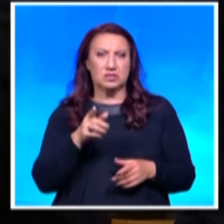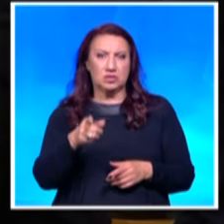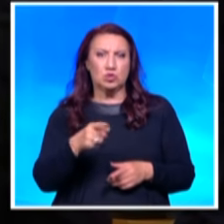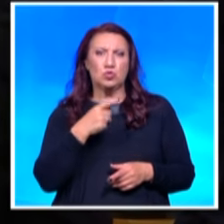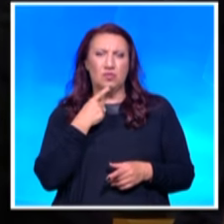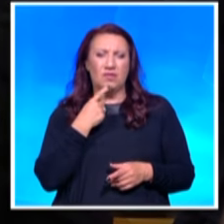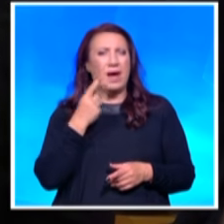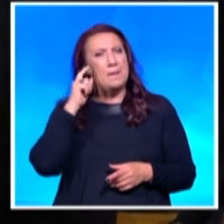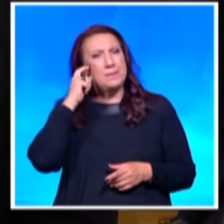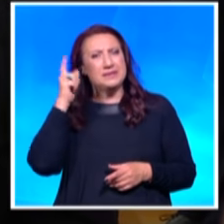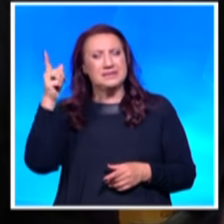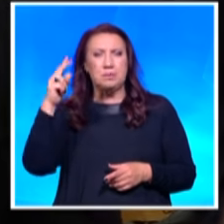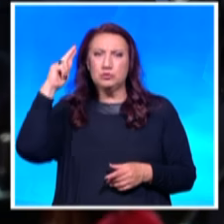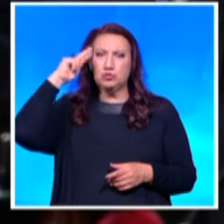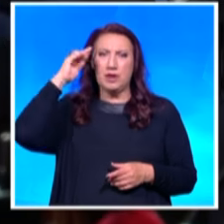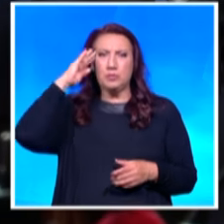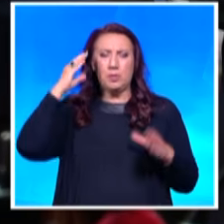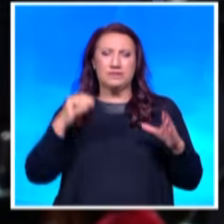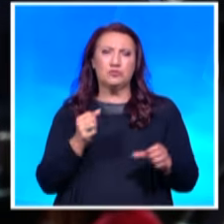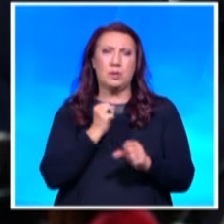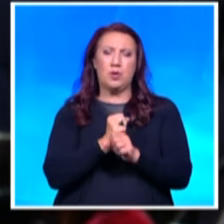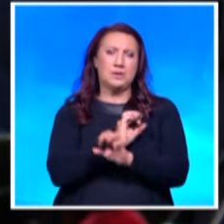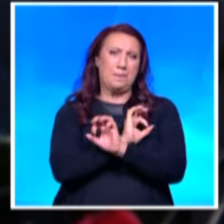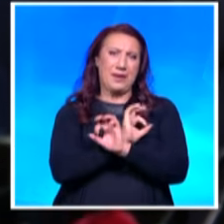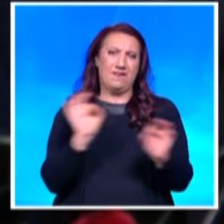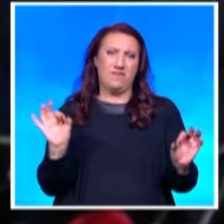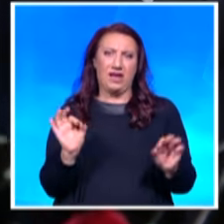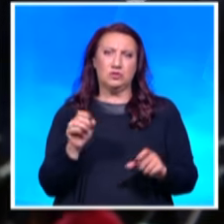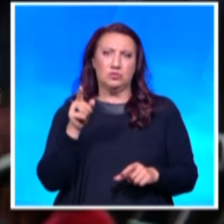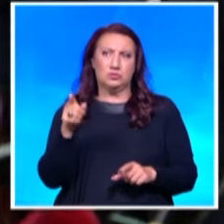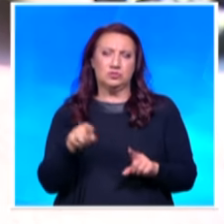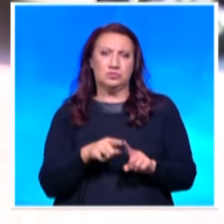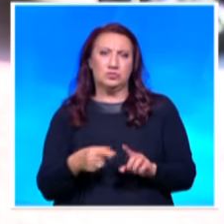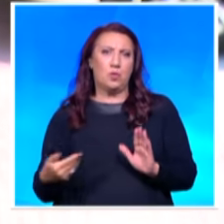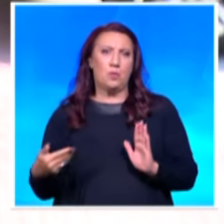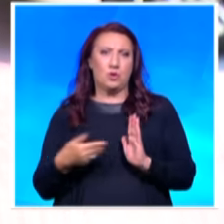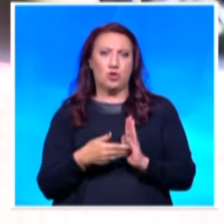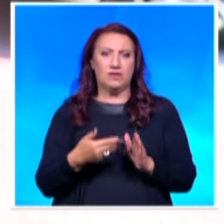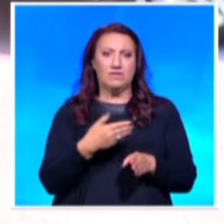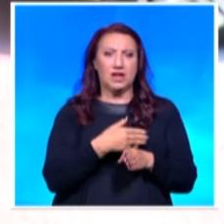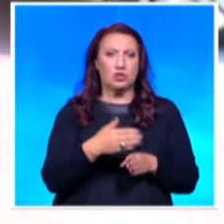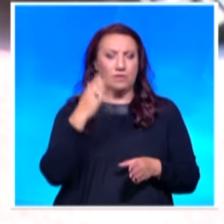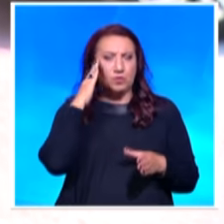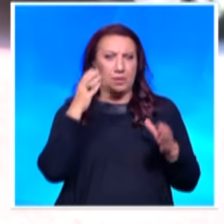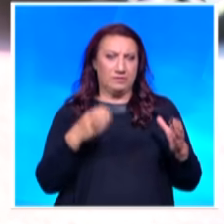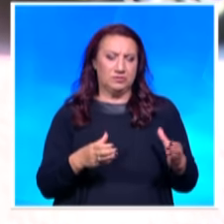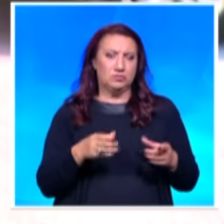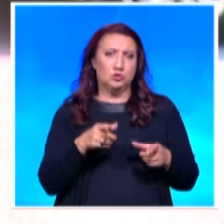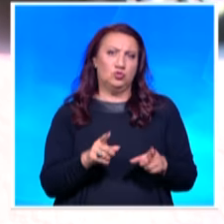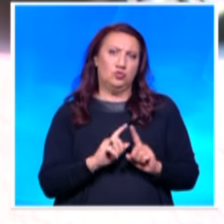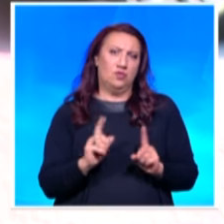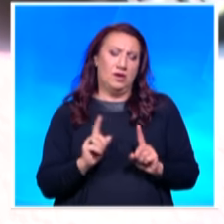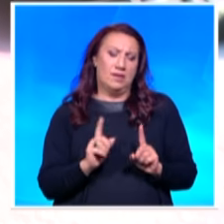работят безупречно, като противопоставяне на редовните правителства. Не е мит. Ако се върнем назад